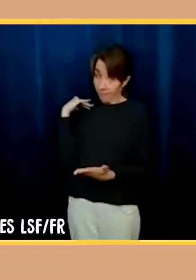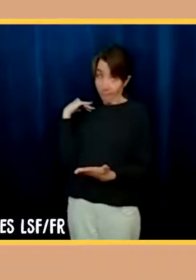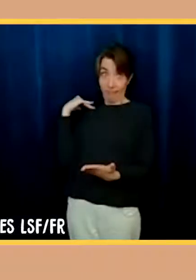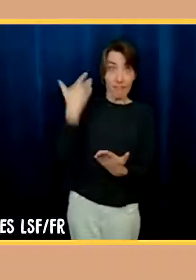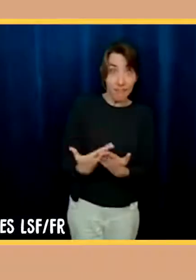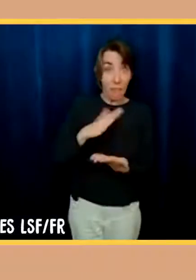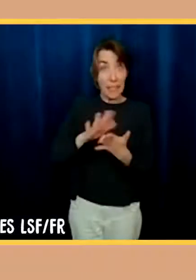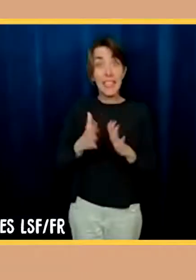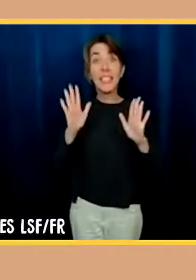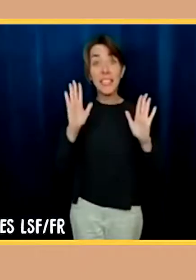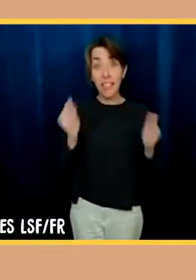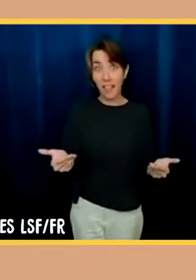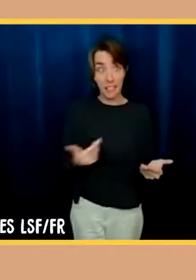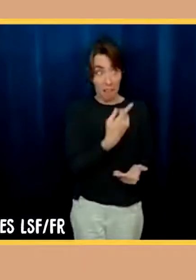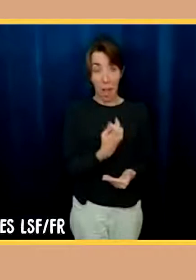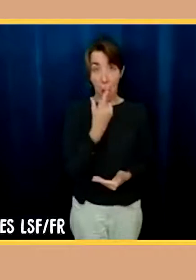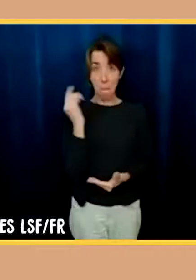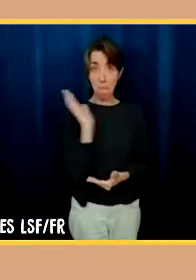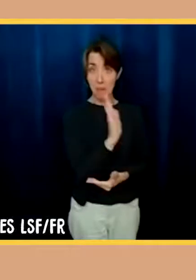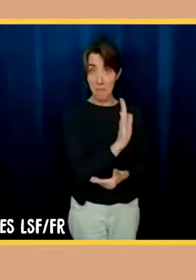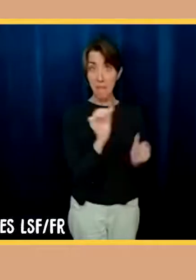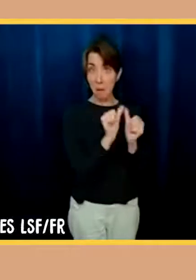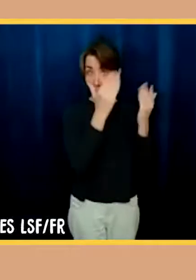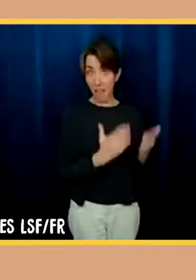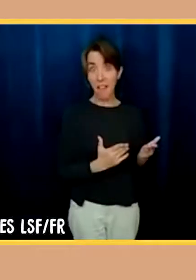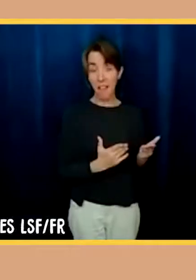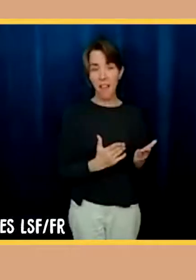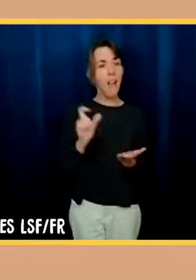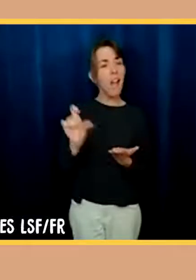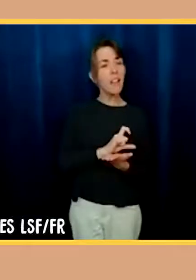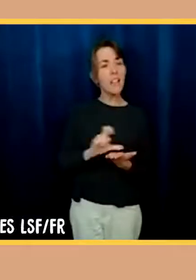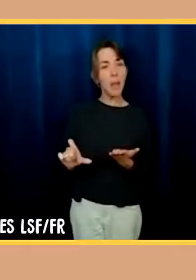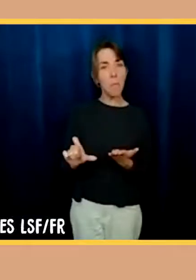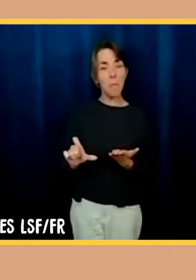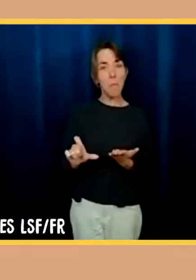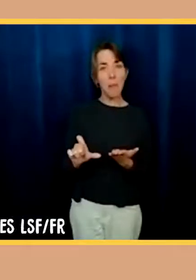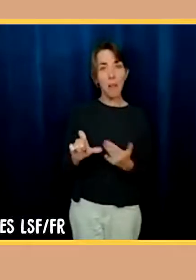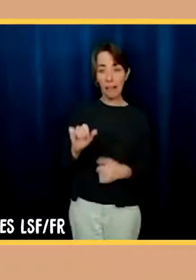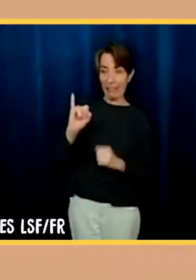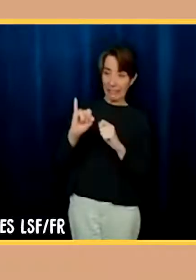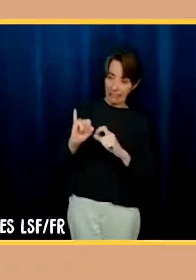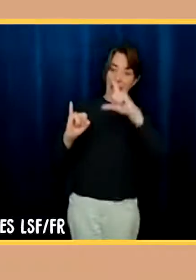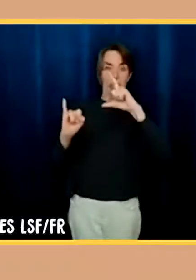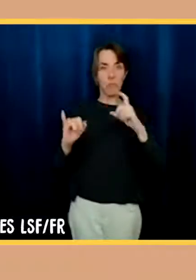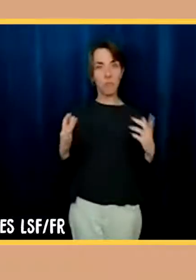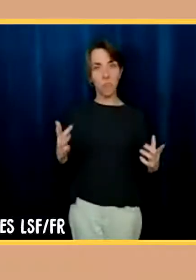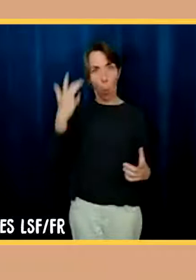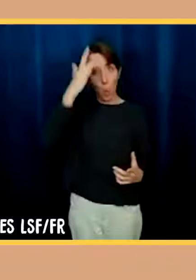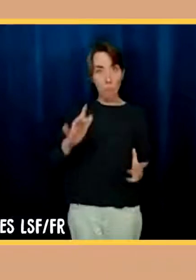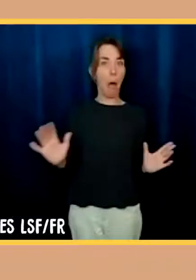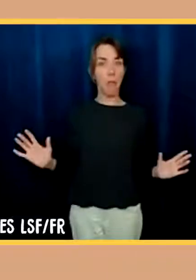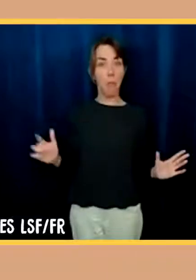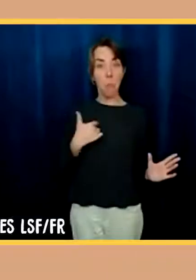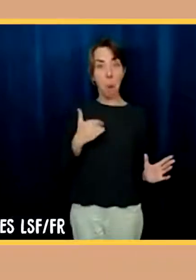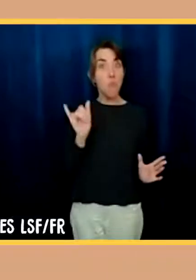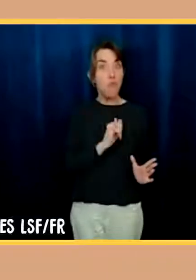des centaines d'années par les hommes, en fait. Moi, je ne connais pas un islam avec un grand A. Alors, si quelqu'un le connaît, qu'il me le dise. Moi, j'en ai jamais vu,